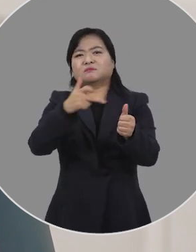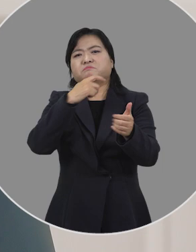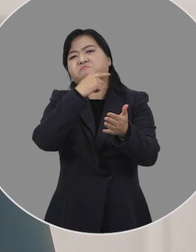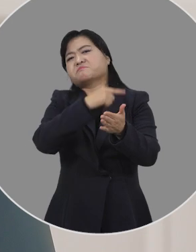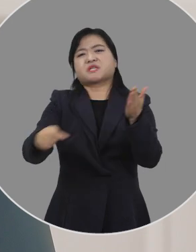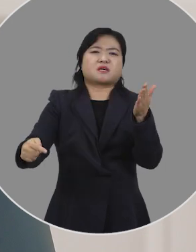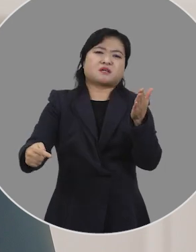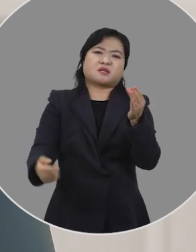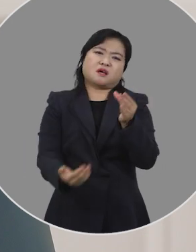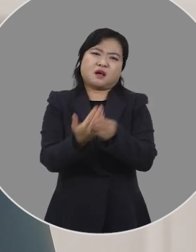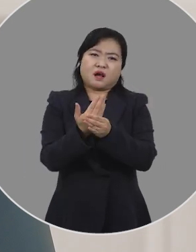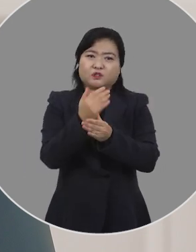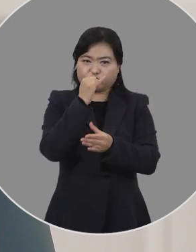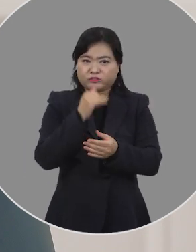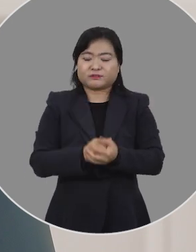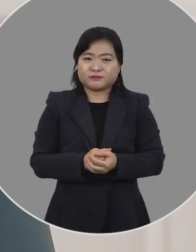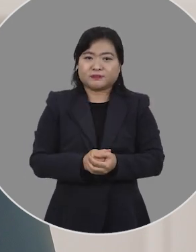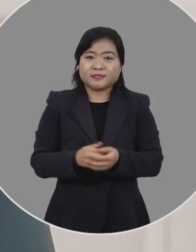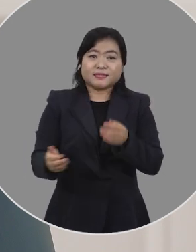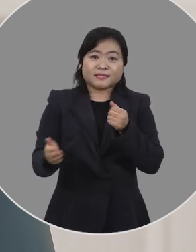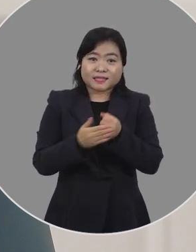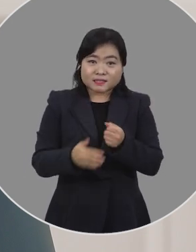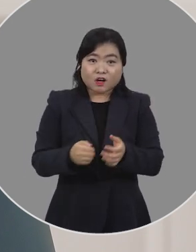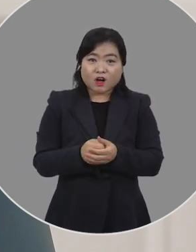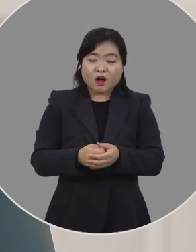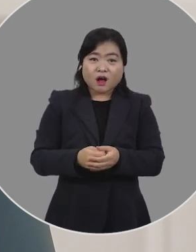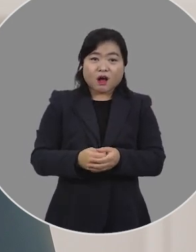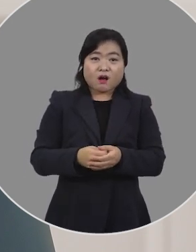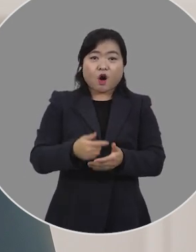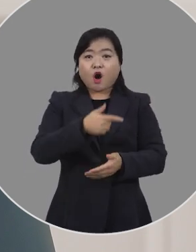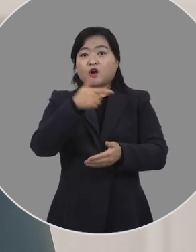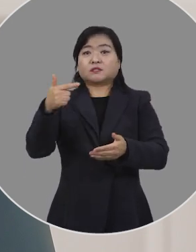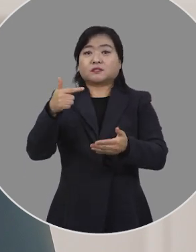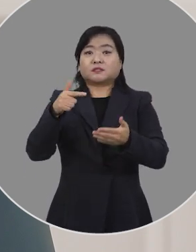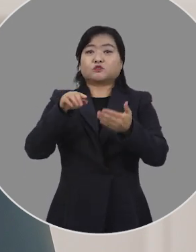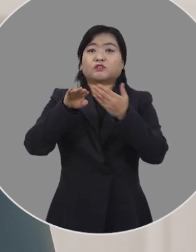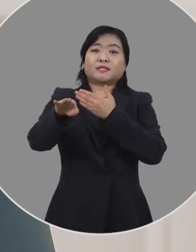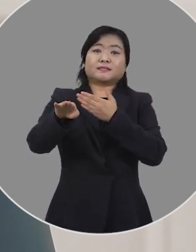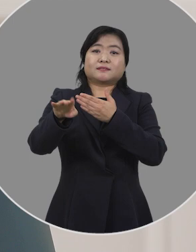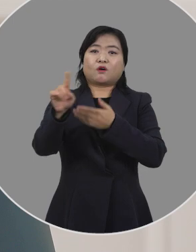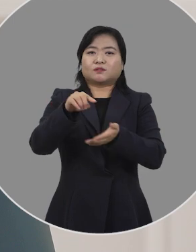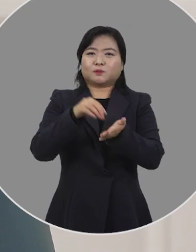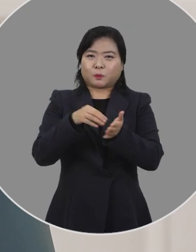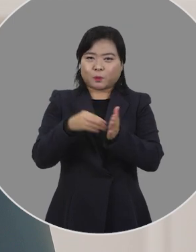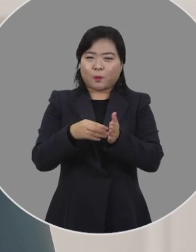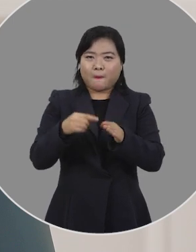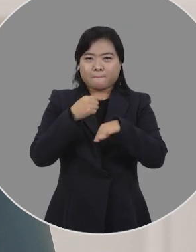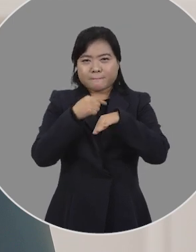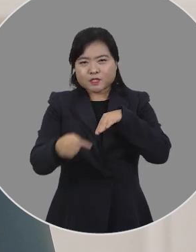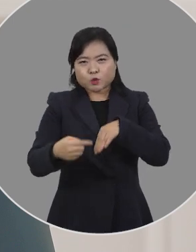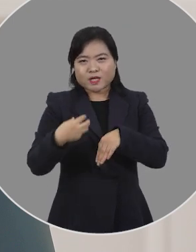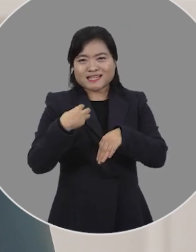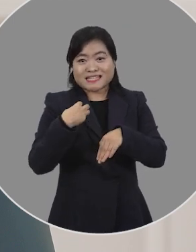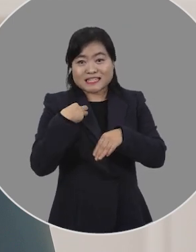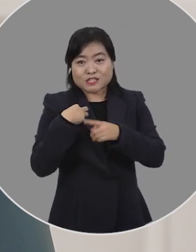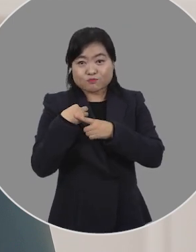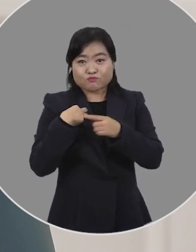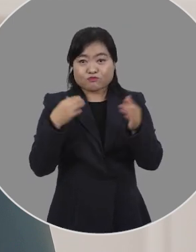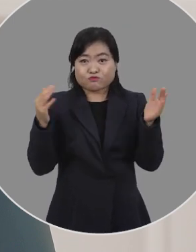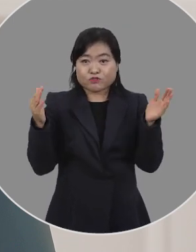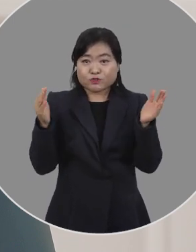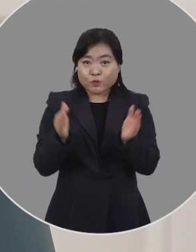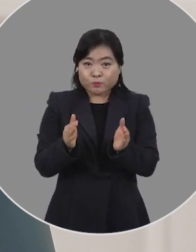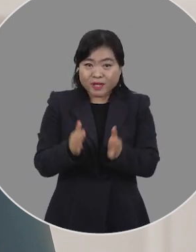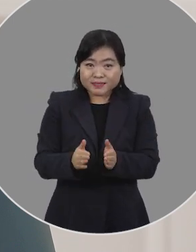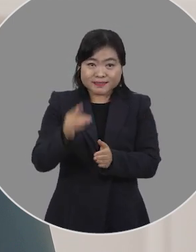네, 네. 피해를 야기할 수 있거든요. 그래서 커진 뒤에는 네. 이제 어느 정도 민족의 우물, 그다음